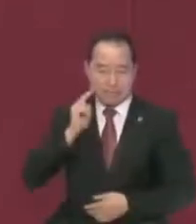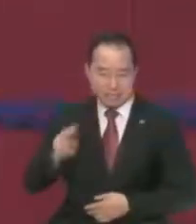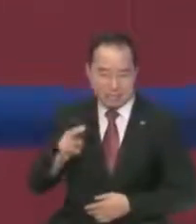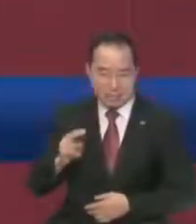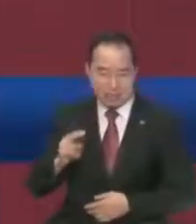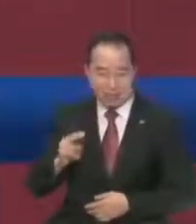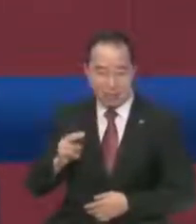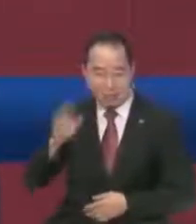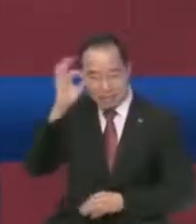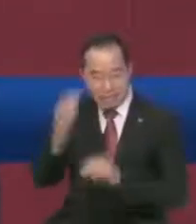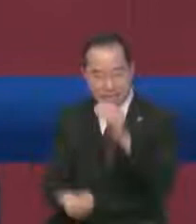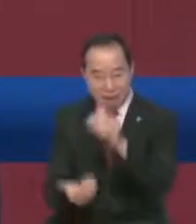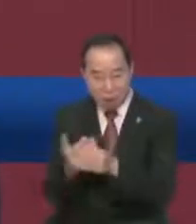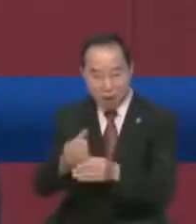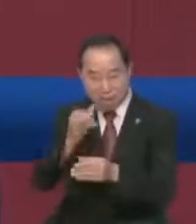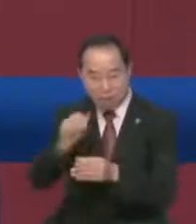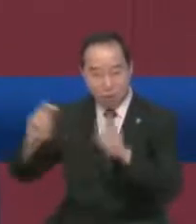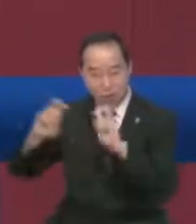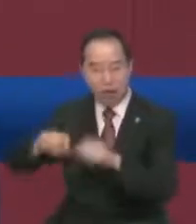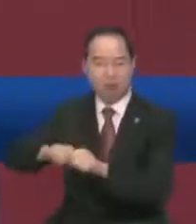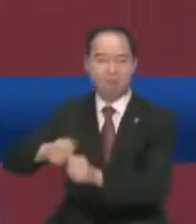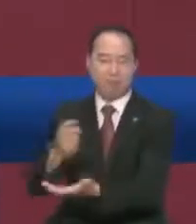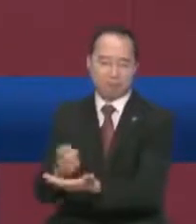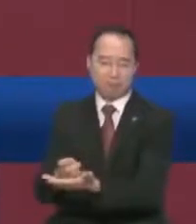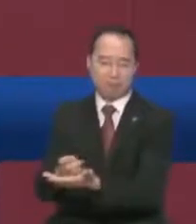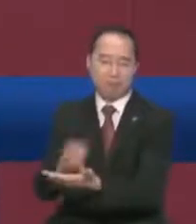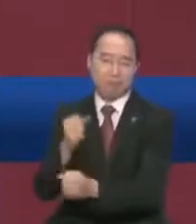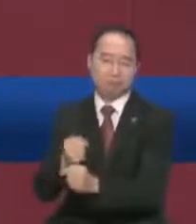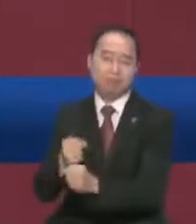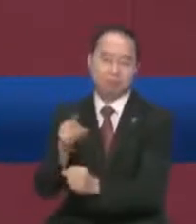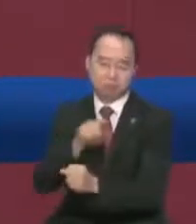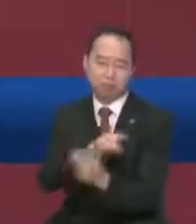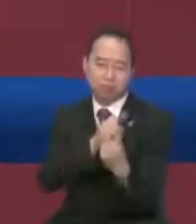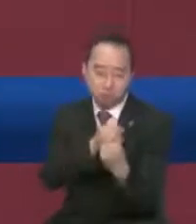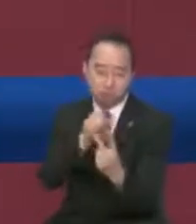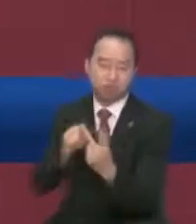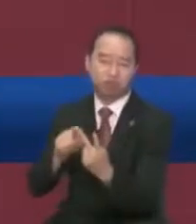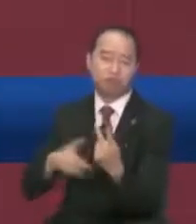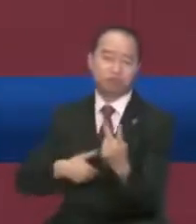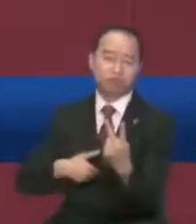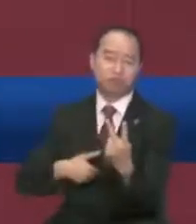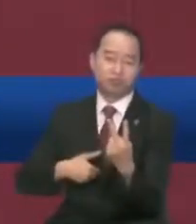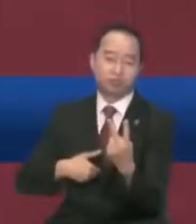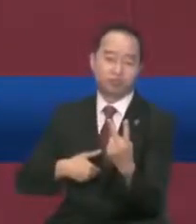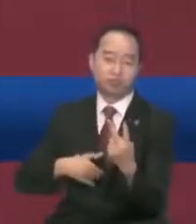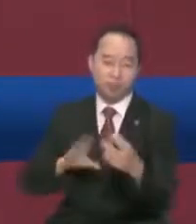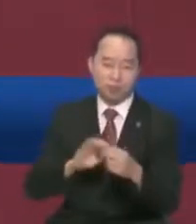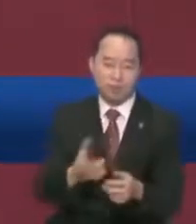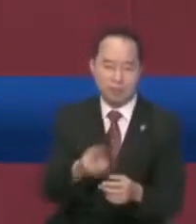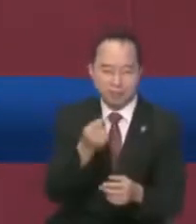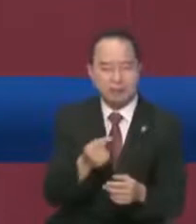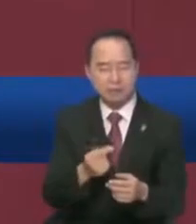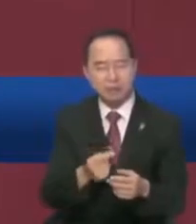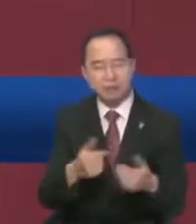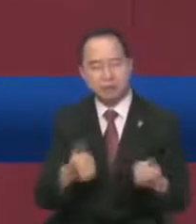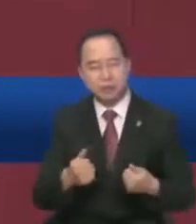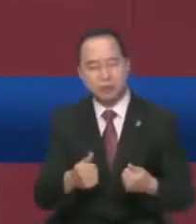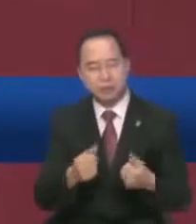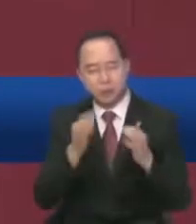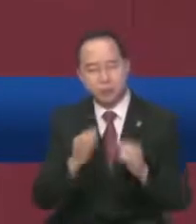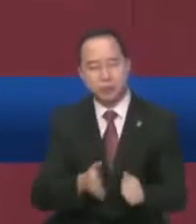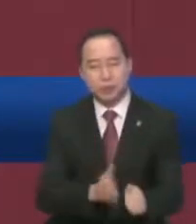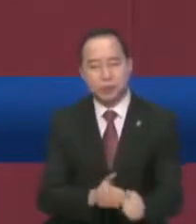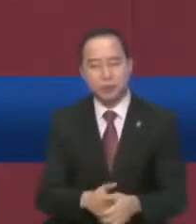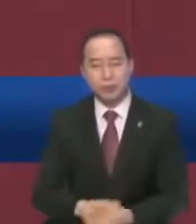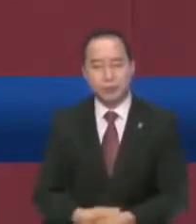중대재해기업처벌법 제정이 그 시작입니다. 이들 법안이 빨리 처리되도록 소관 상임위에서 노력해 주시기 바랍니다.